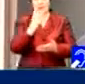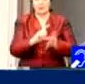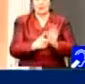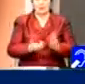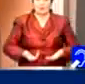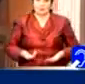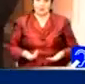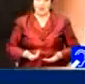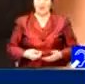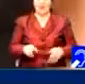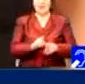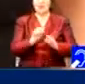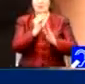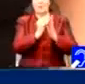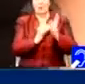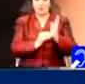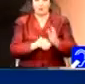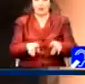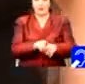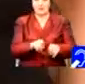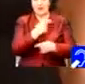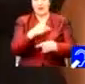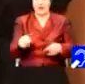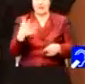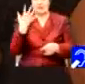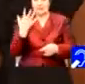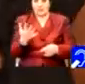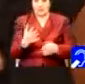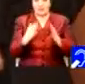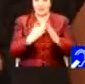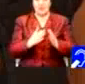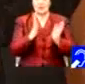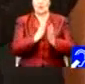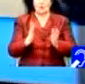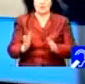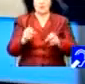sociale. În acest an sunt programate a fi deschise alte 5 case cu regim special.